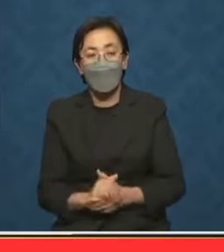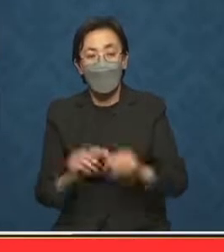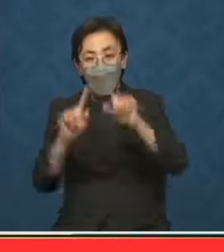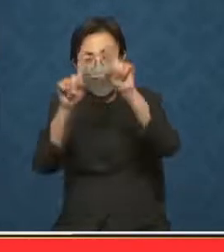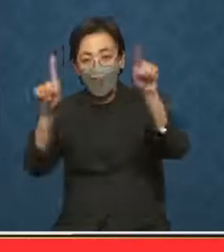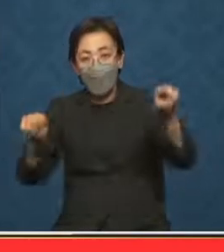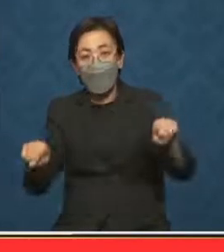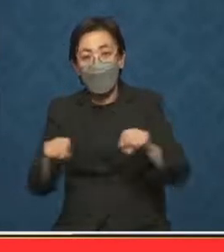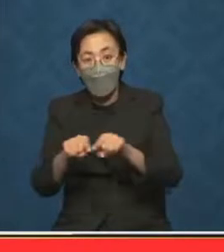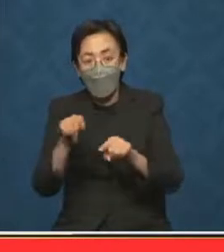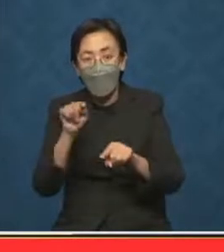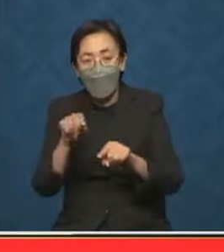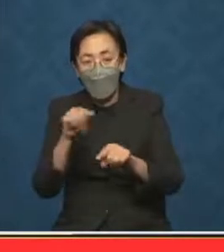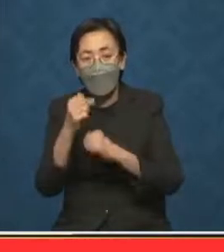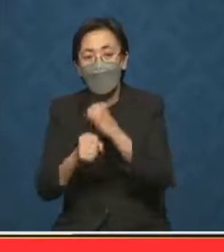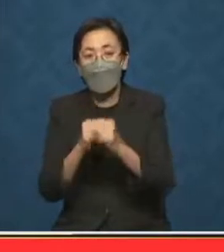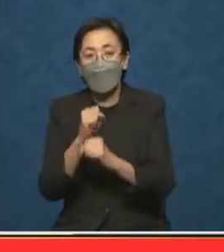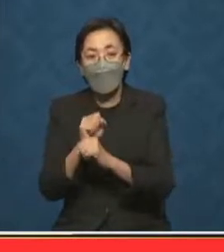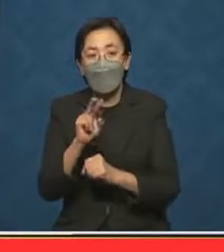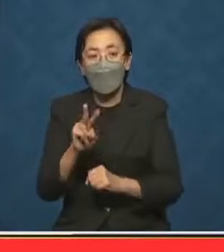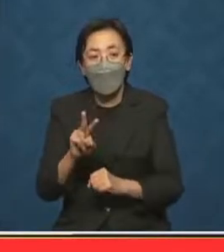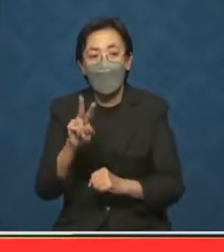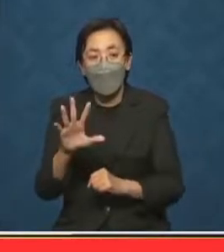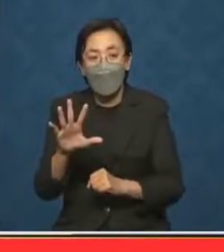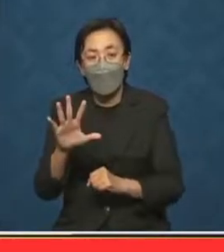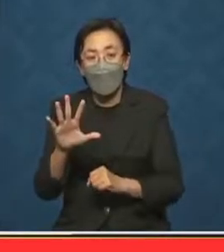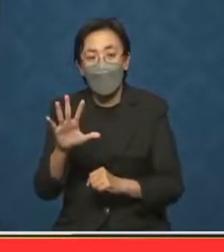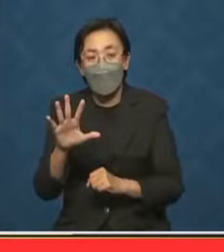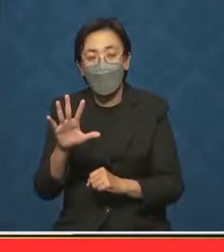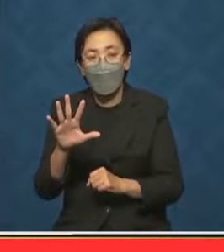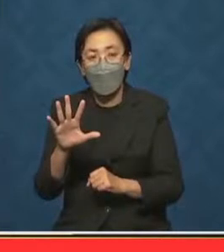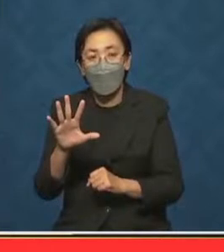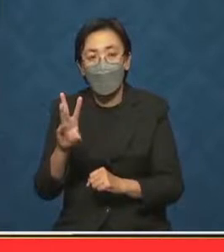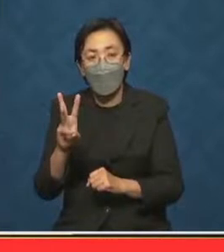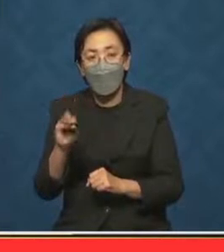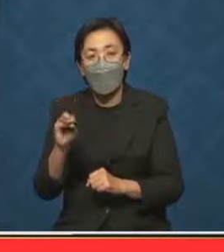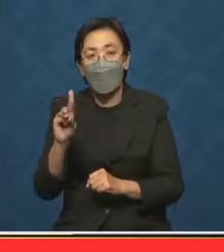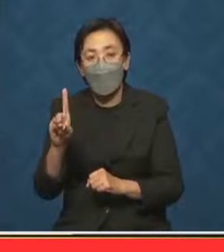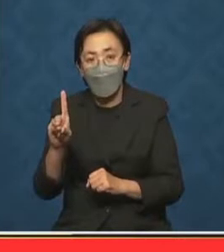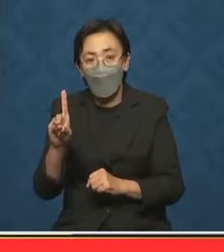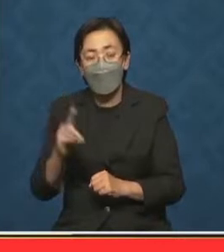เมื่อเปอยางนั้นนะครับในปี 2,500 นะครับ 61